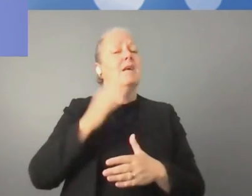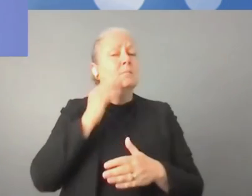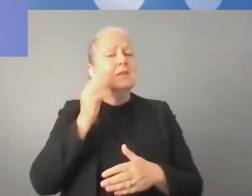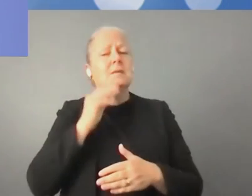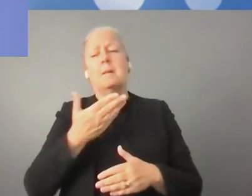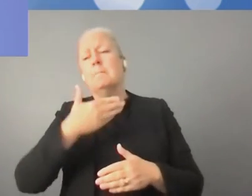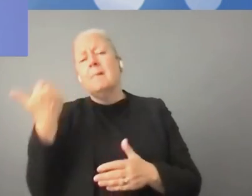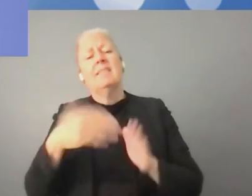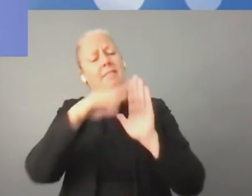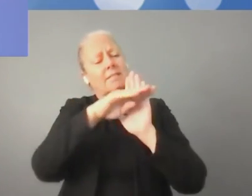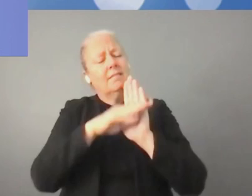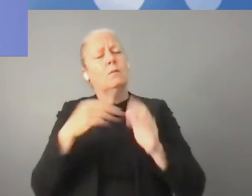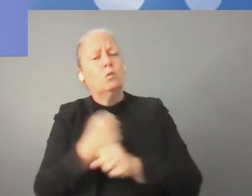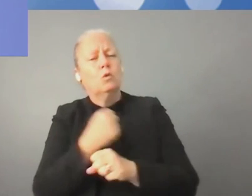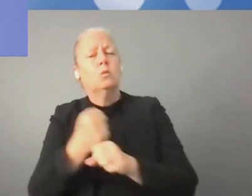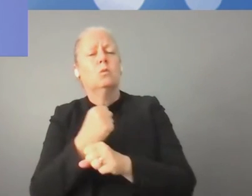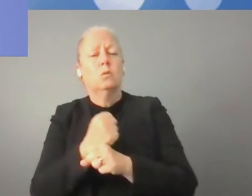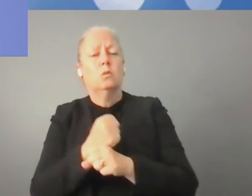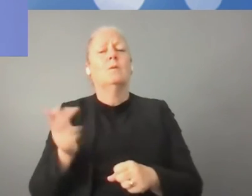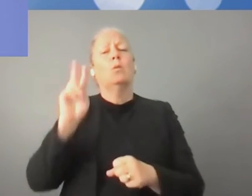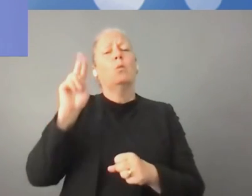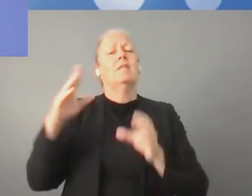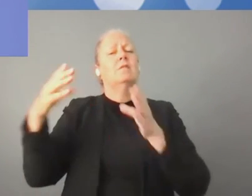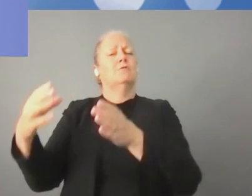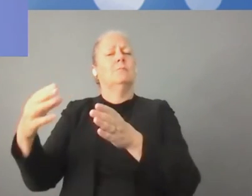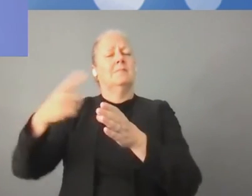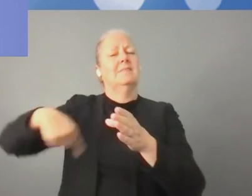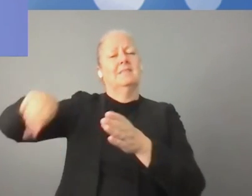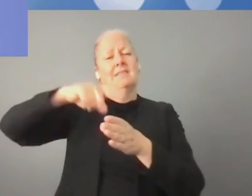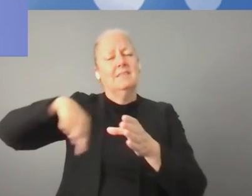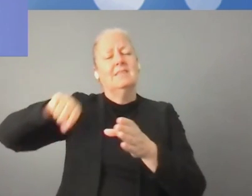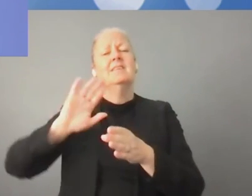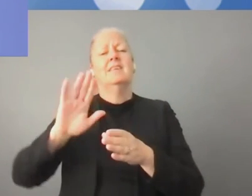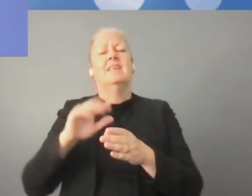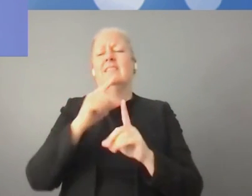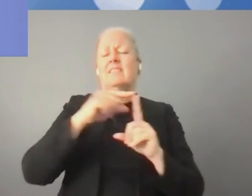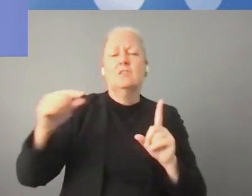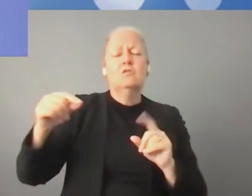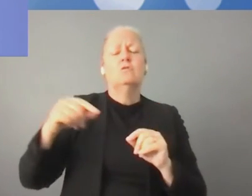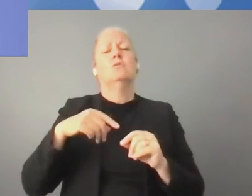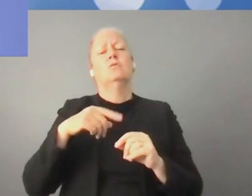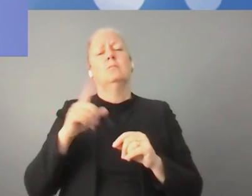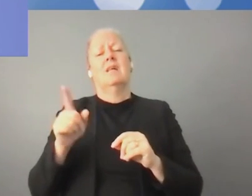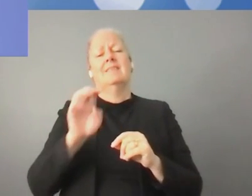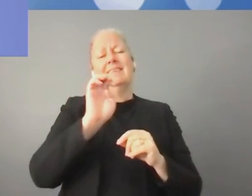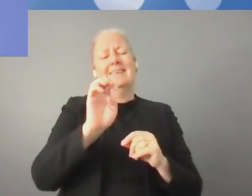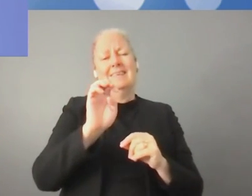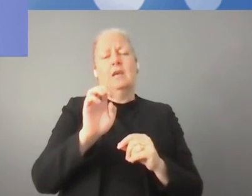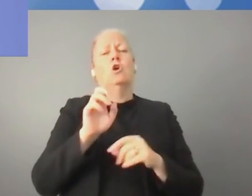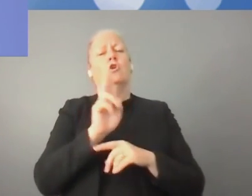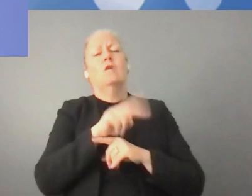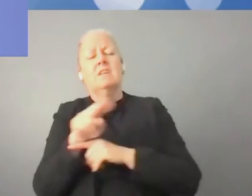Мы также будем делиться нашими лучшими практиками, нашими техническими знаниями в